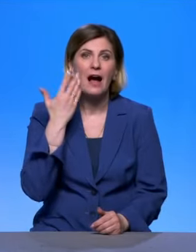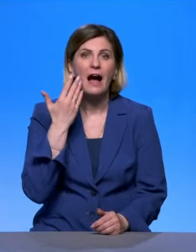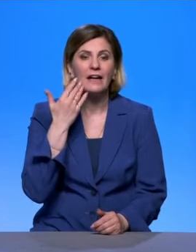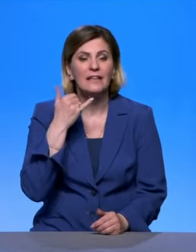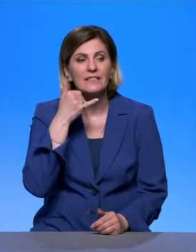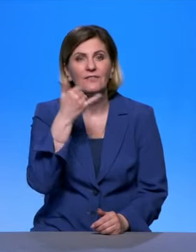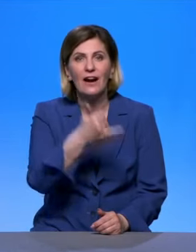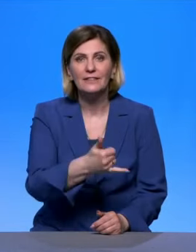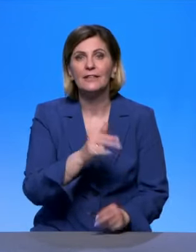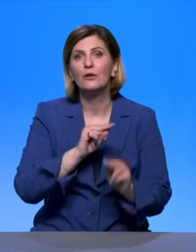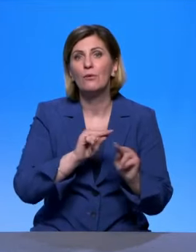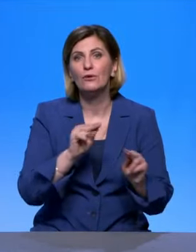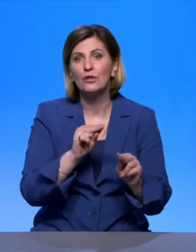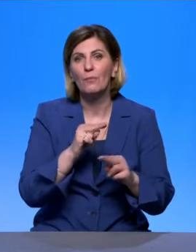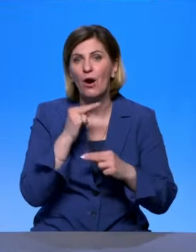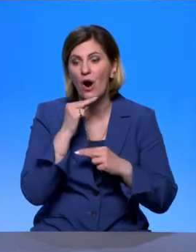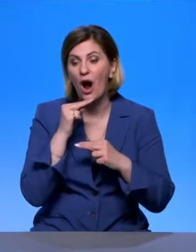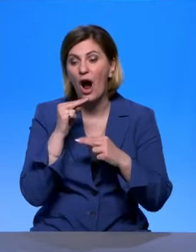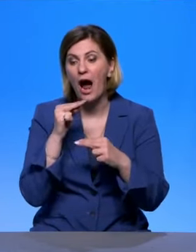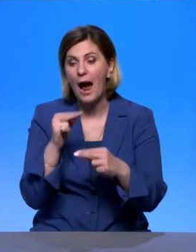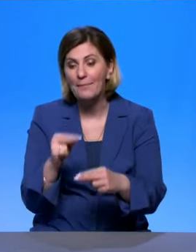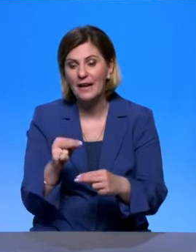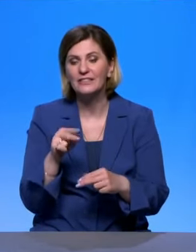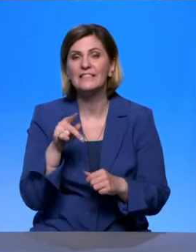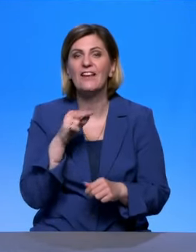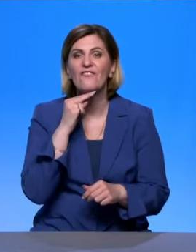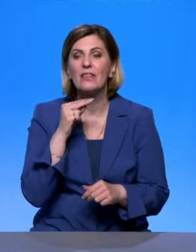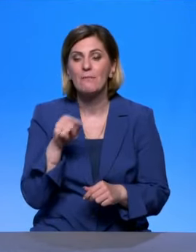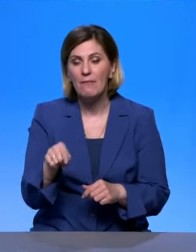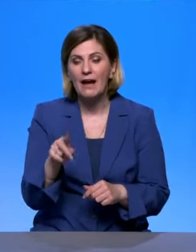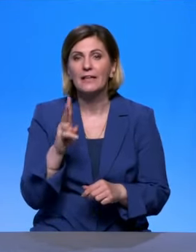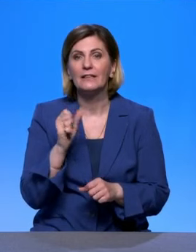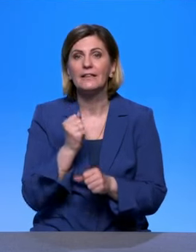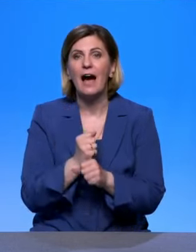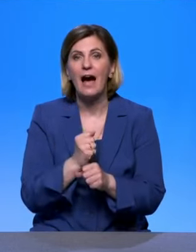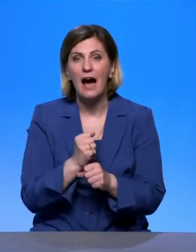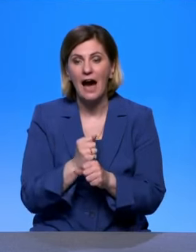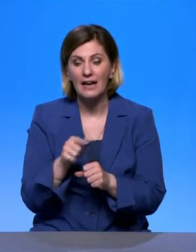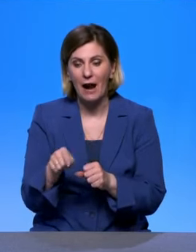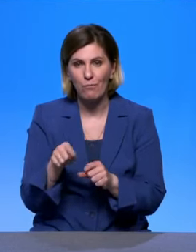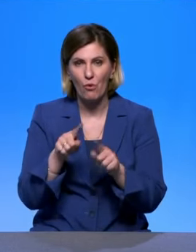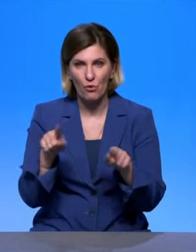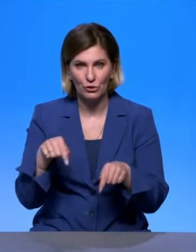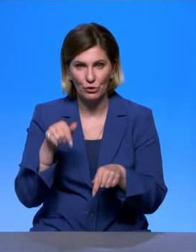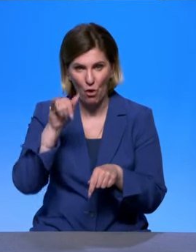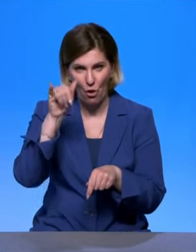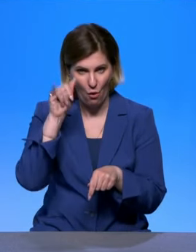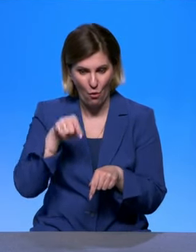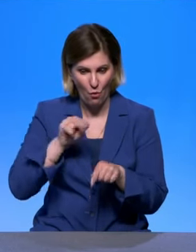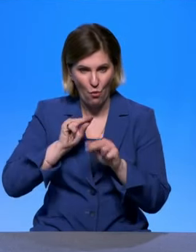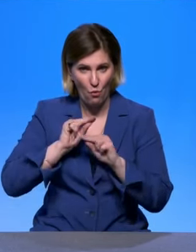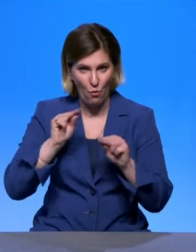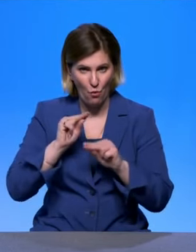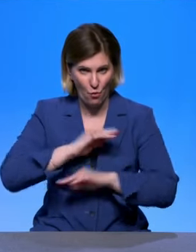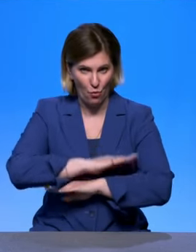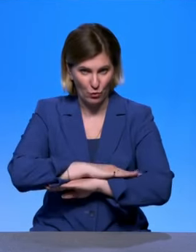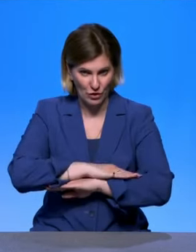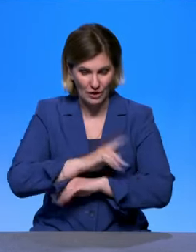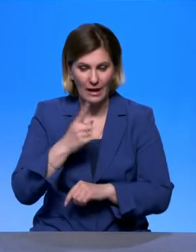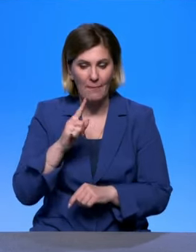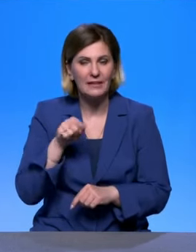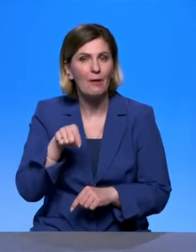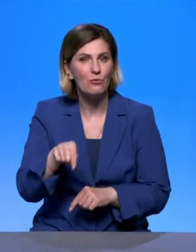говорили, обратите внимание, пожалуйста, на работу этого ученика, потому что он идет на красный там аттестат. Было,